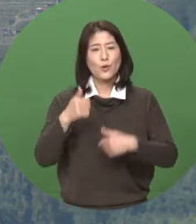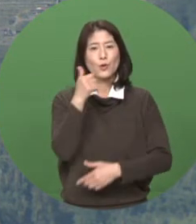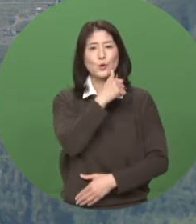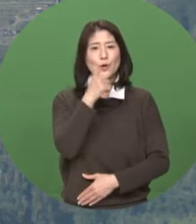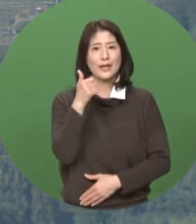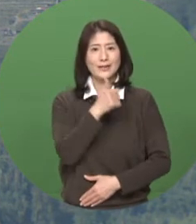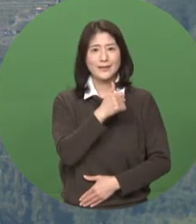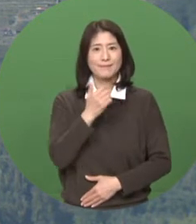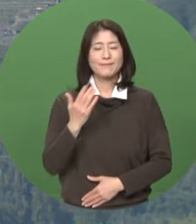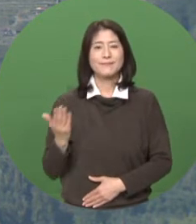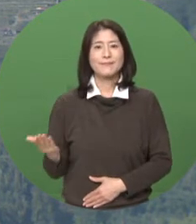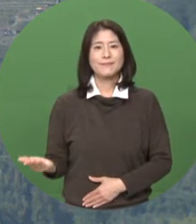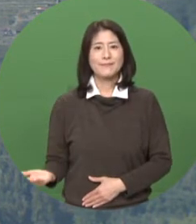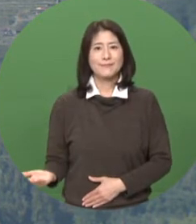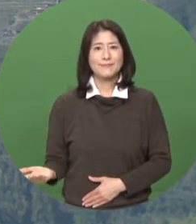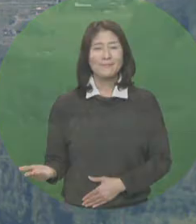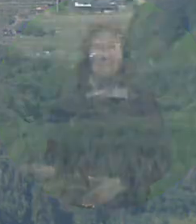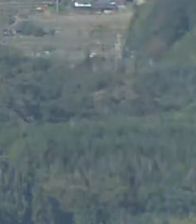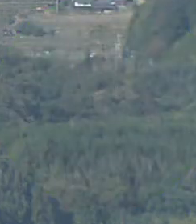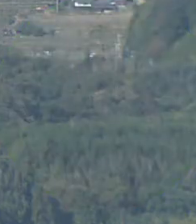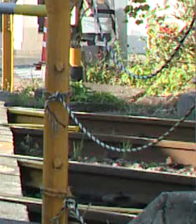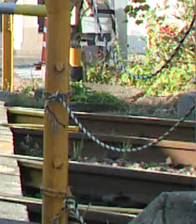するこちらのコーナー。